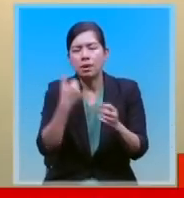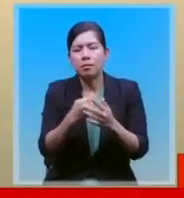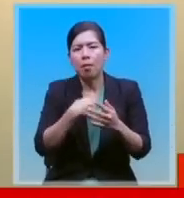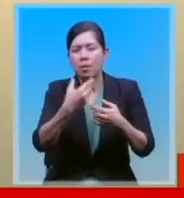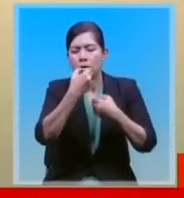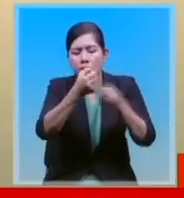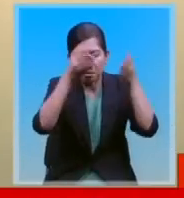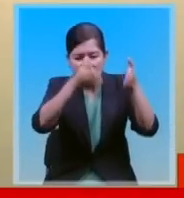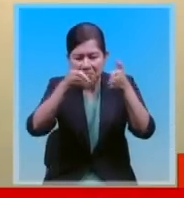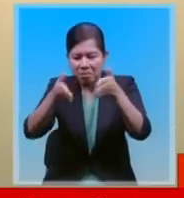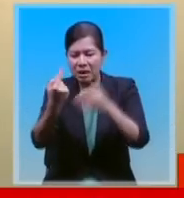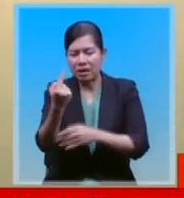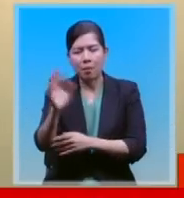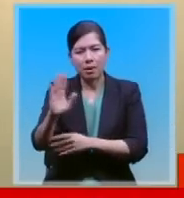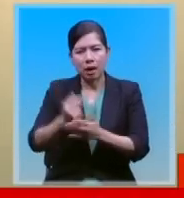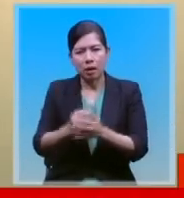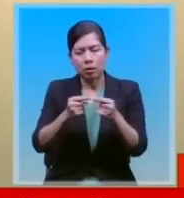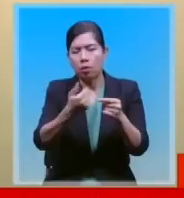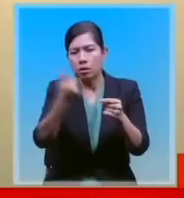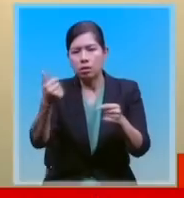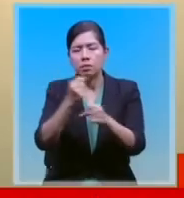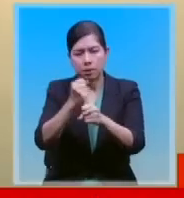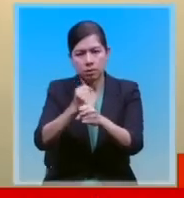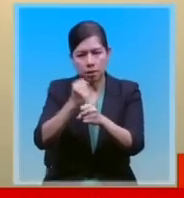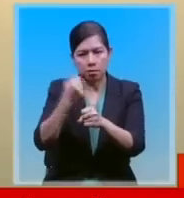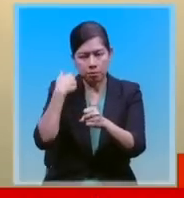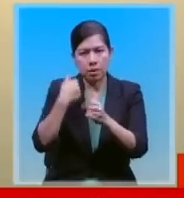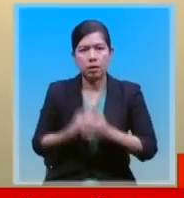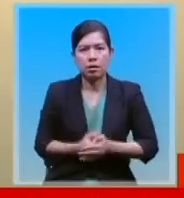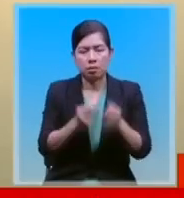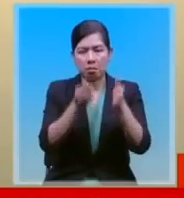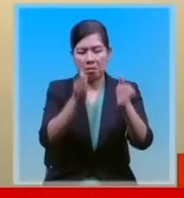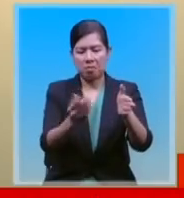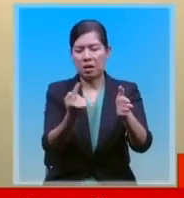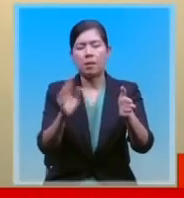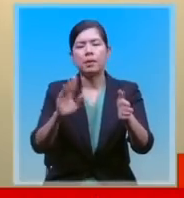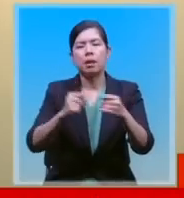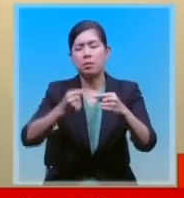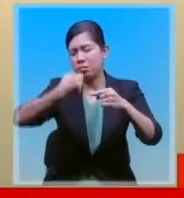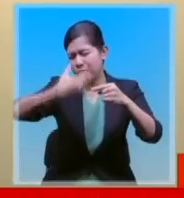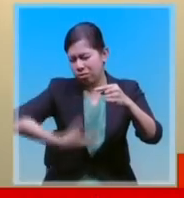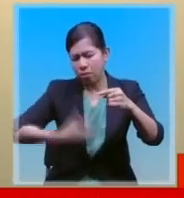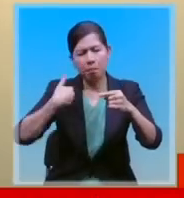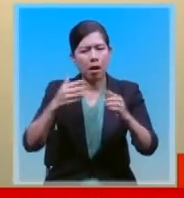พาะเมื่อไหร่ไม่งั้นก็ไม่ต้องทำอะไรดีนั่งเรื่องนี้เรื่องเดียวมีเรื่อง108,000เรื่องที่ต้องทำ